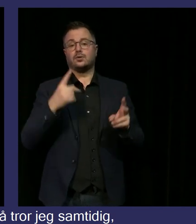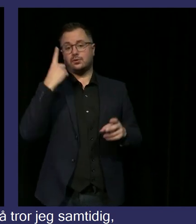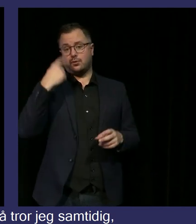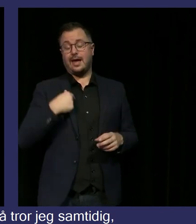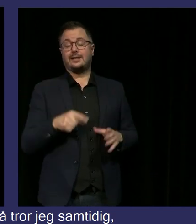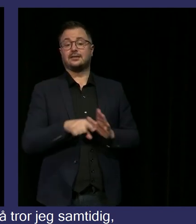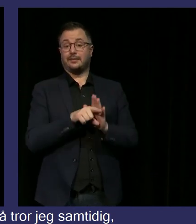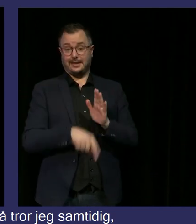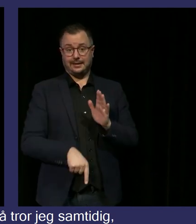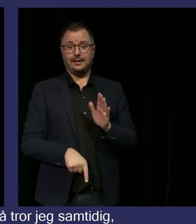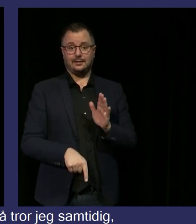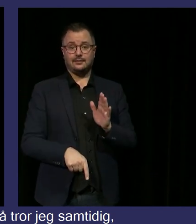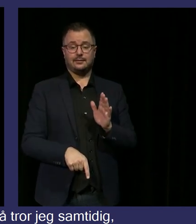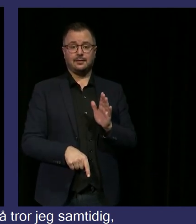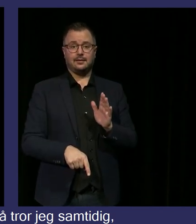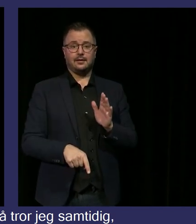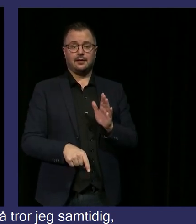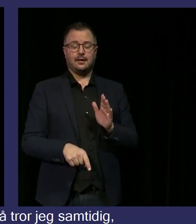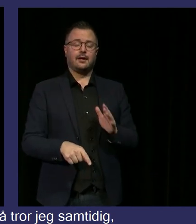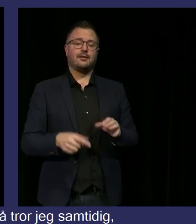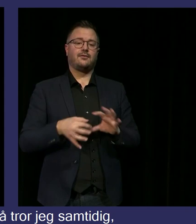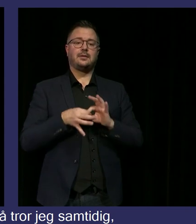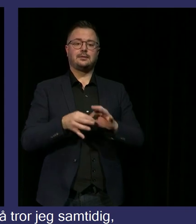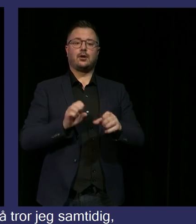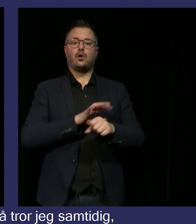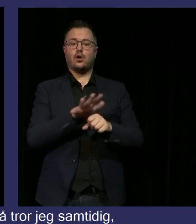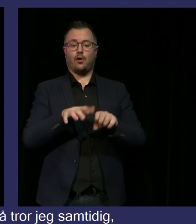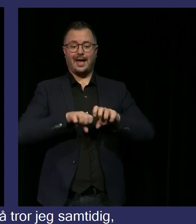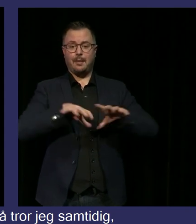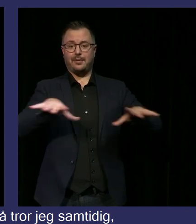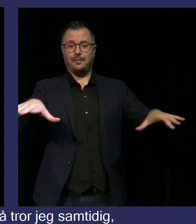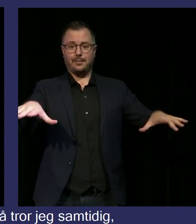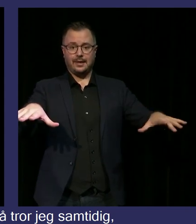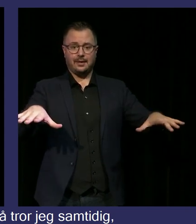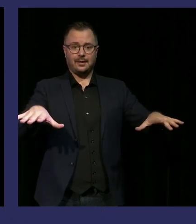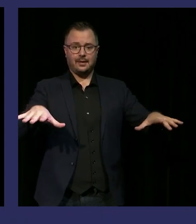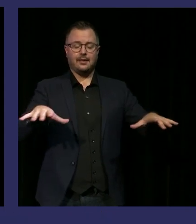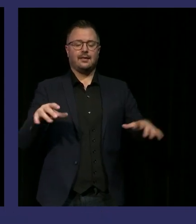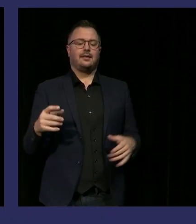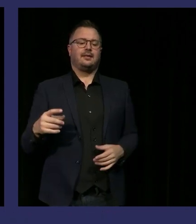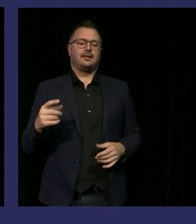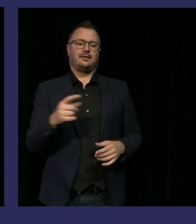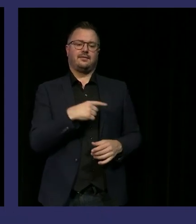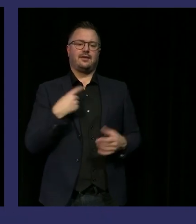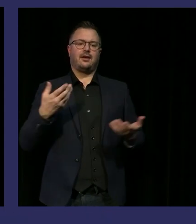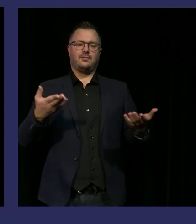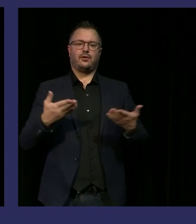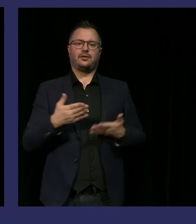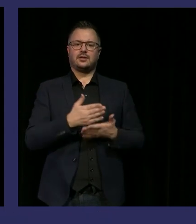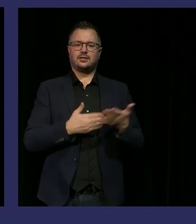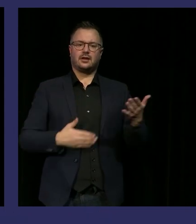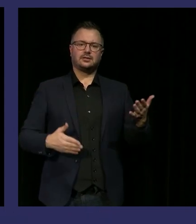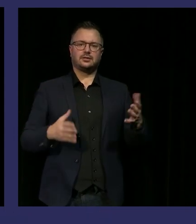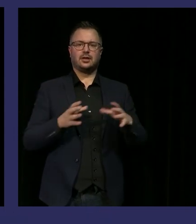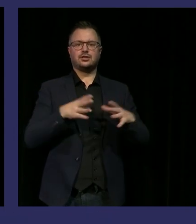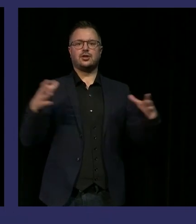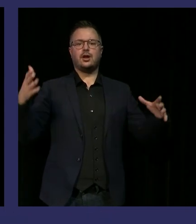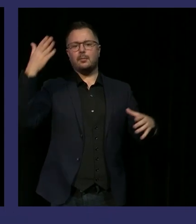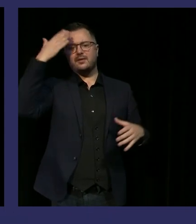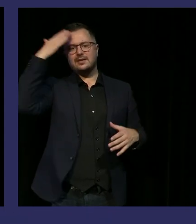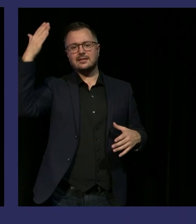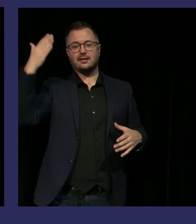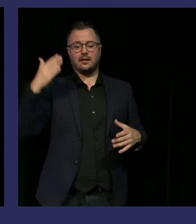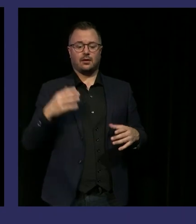samtidig med den koronaepidemien også, så tror jeg også at vi har fått større bevissthet da, hvor